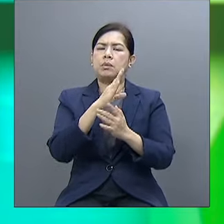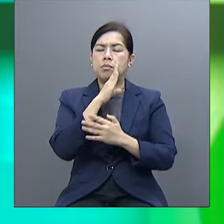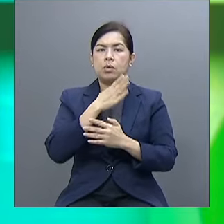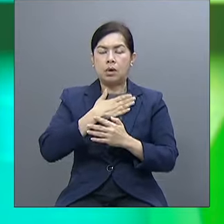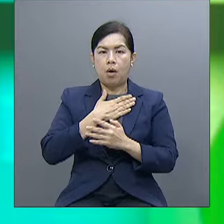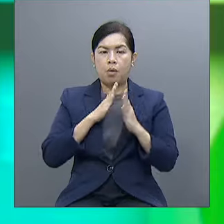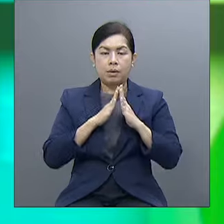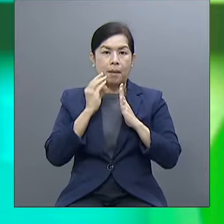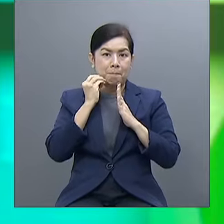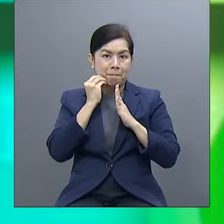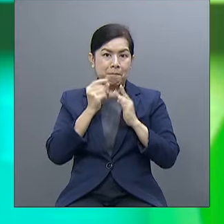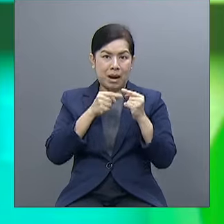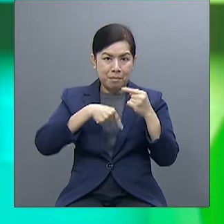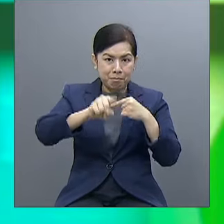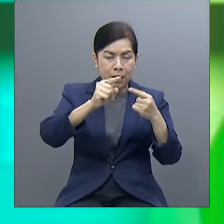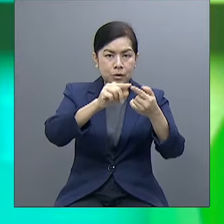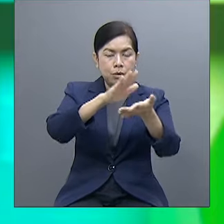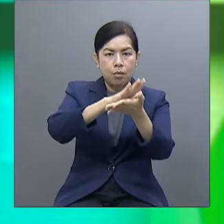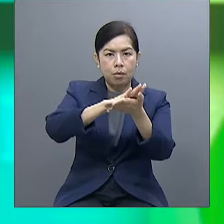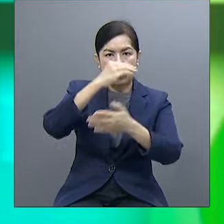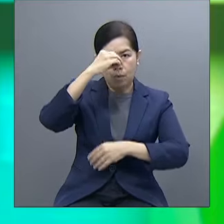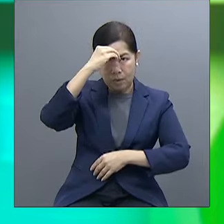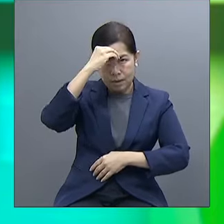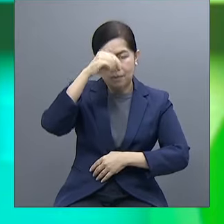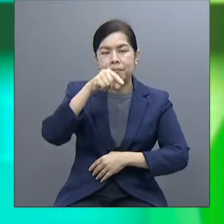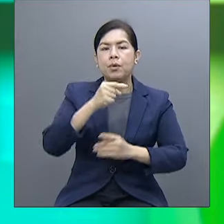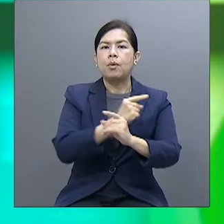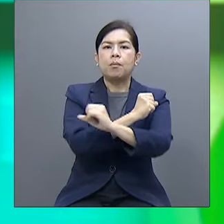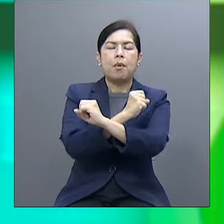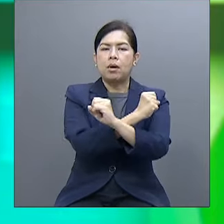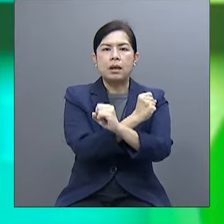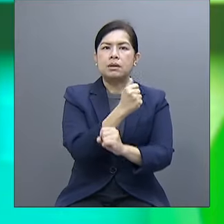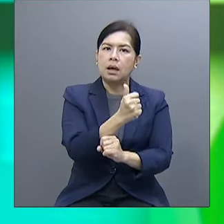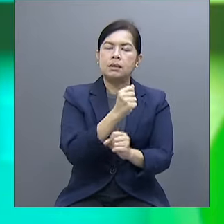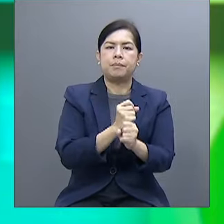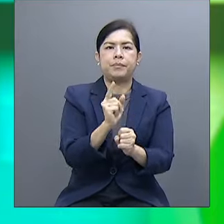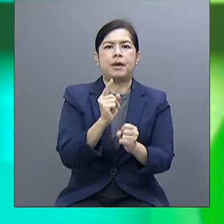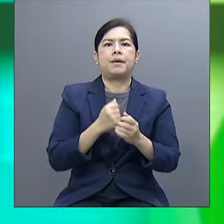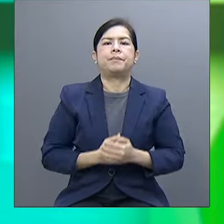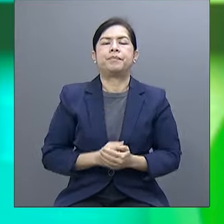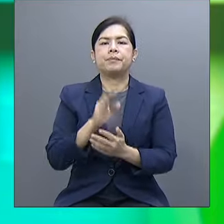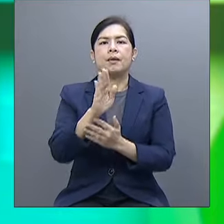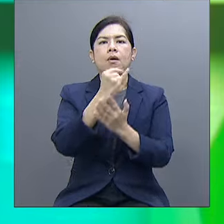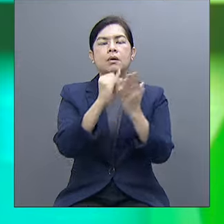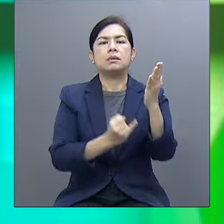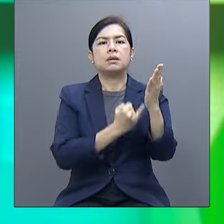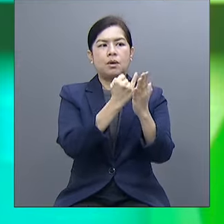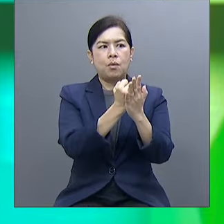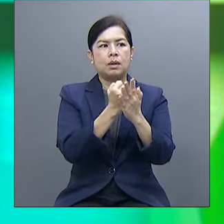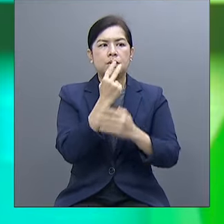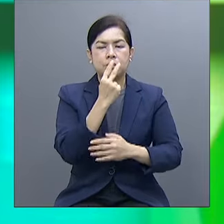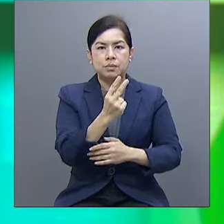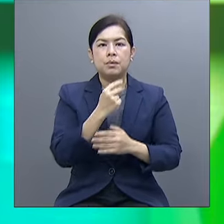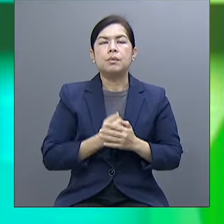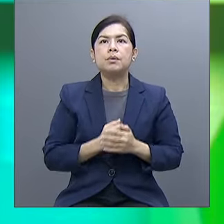รียนเนี่ยเราจะปลอดภัย 100% หรือเปล่าทีนี้ตัดภาพมาที่ท้องถิ่นค่ะตามต่างจังหวัดผู้บอกได้เลยทุกคนน่าจะเห็นภาพคุณพ่อคุ